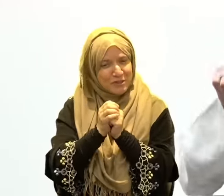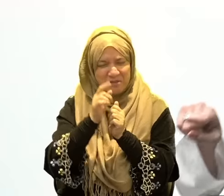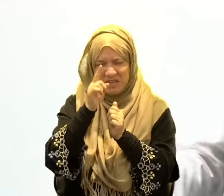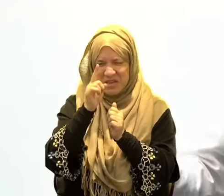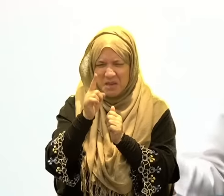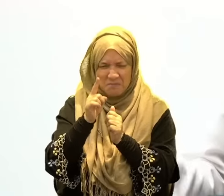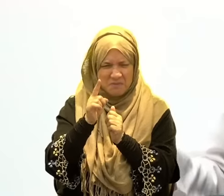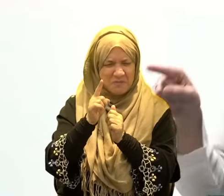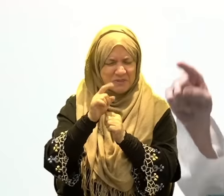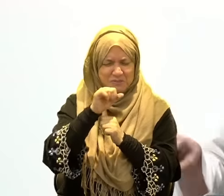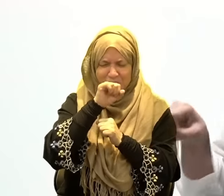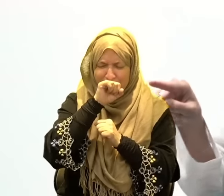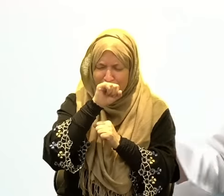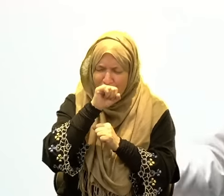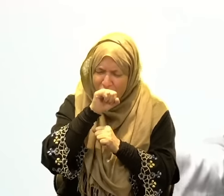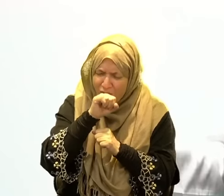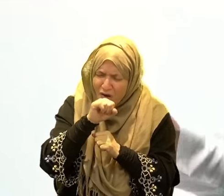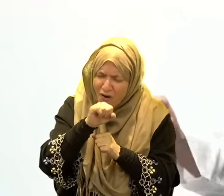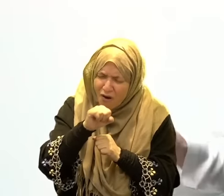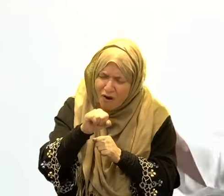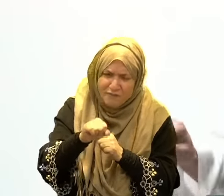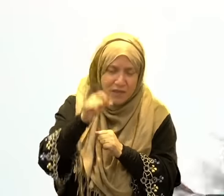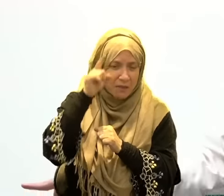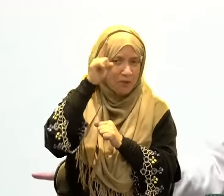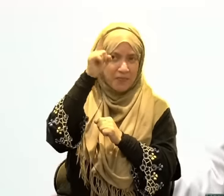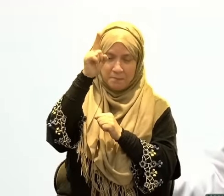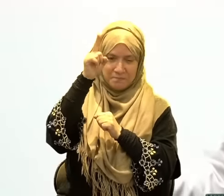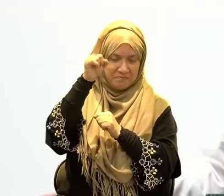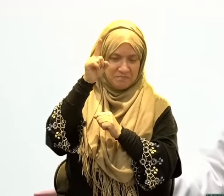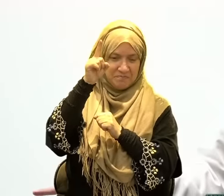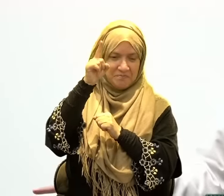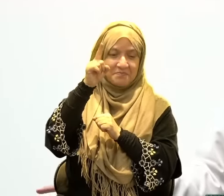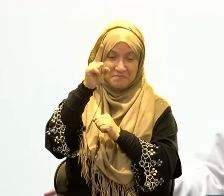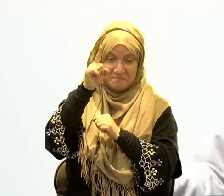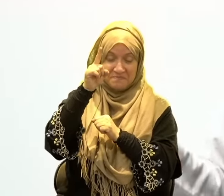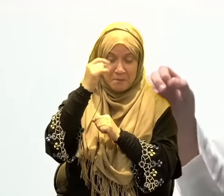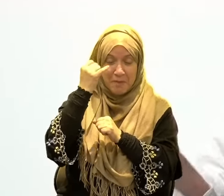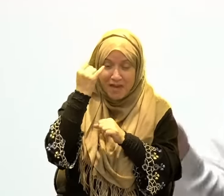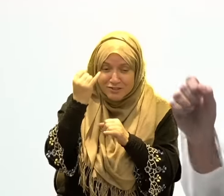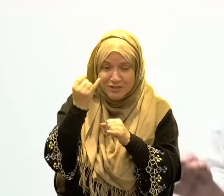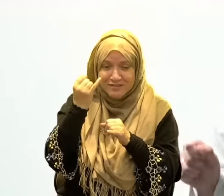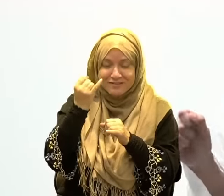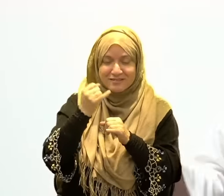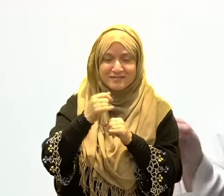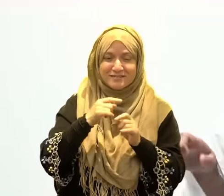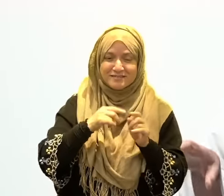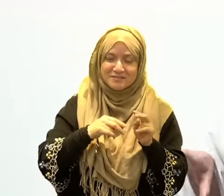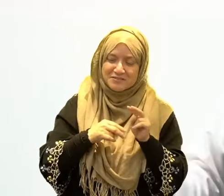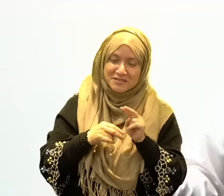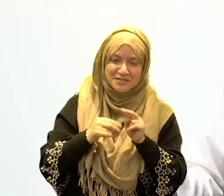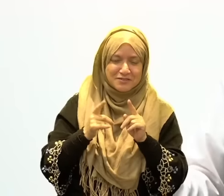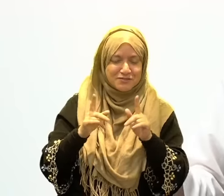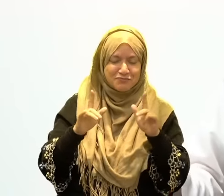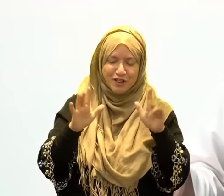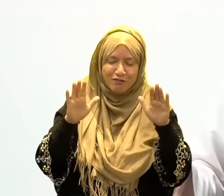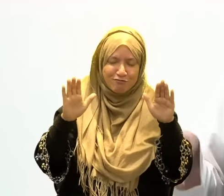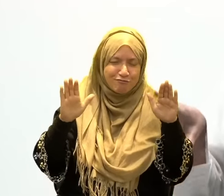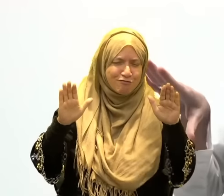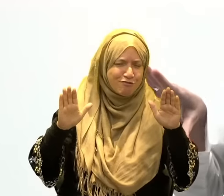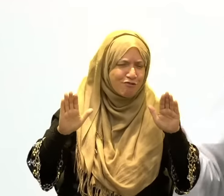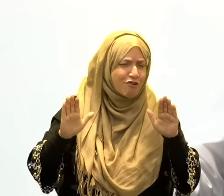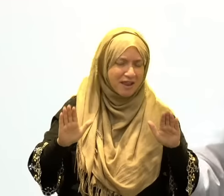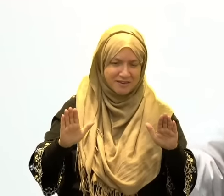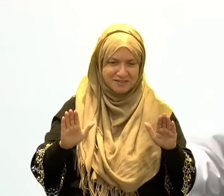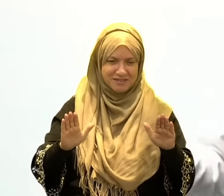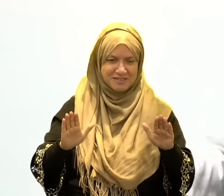why the greatest punishment, إِنَّهُمْ عَنْ رَبِّهِمْ يَوْمَئِذٍ لَمَحْجُوبُونَ. The greatest punishment, may Allah Azza wa Jalla not make us amongst those